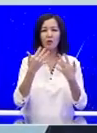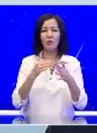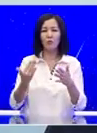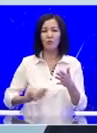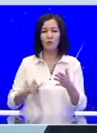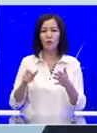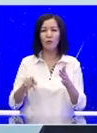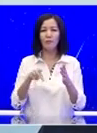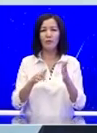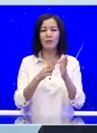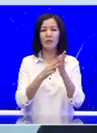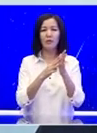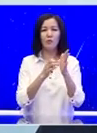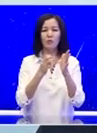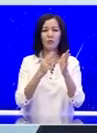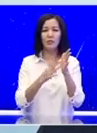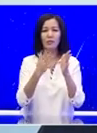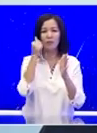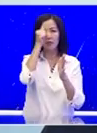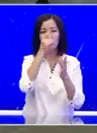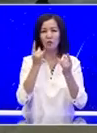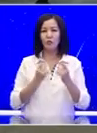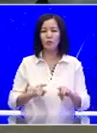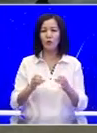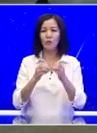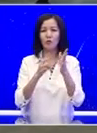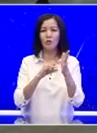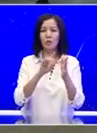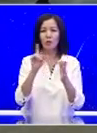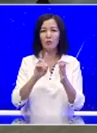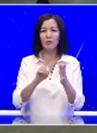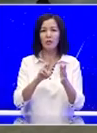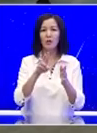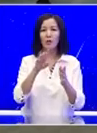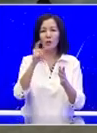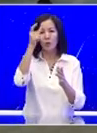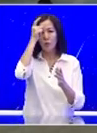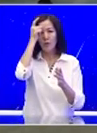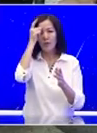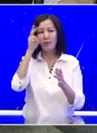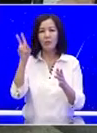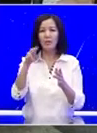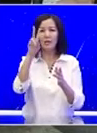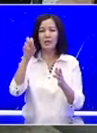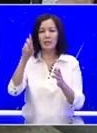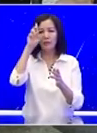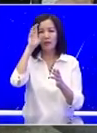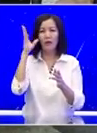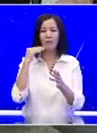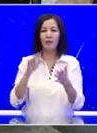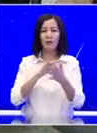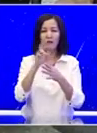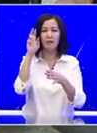тұрғыны. 1985 жылы туған азамат. 17 наурызда Меккеден Түркия мен Қырғызстан елдері арқылы Алматы қаласына